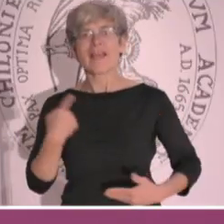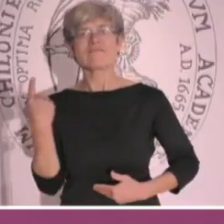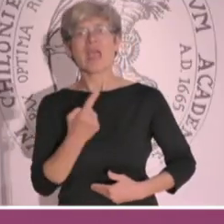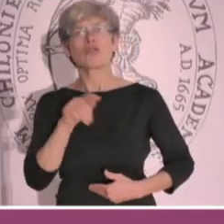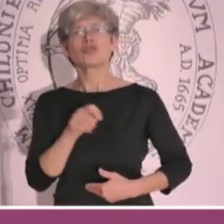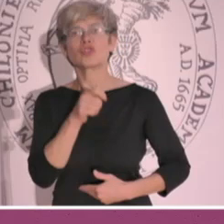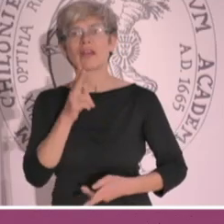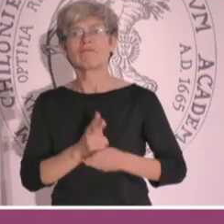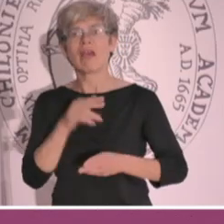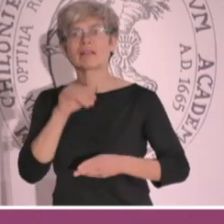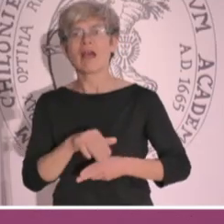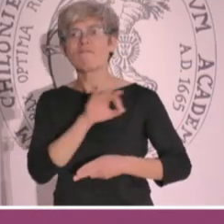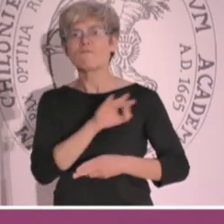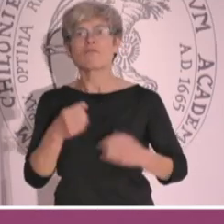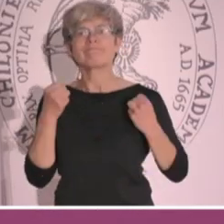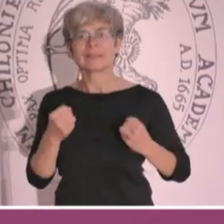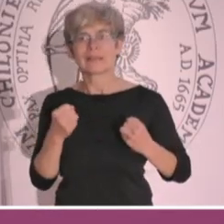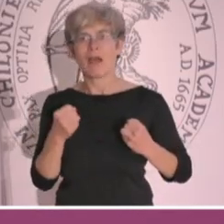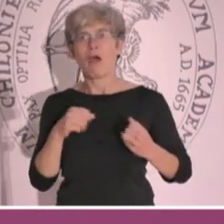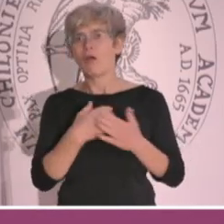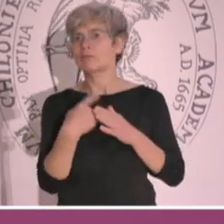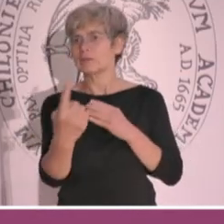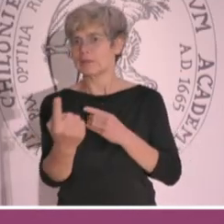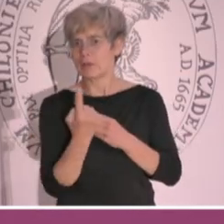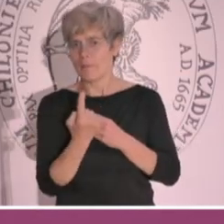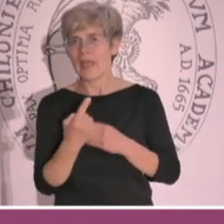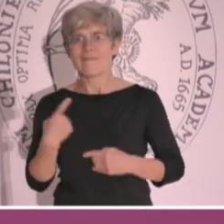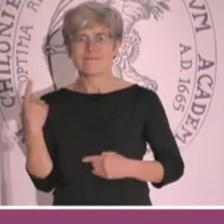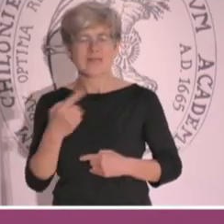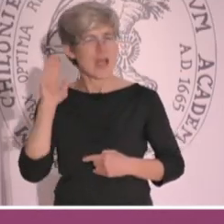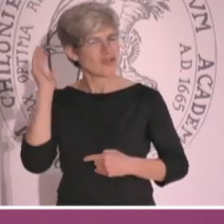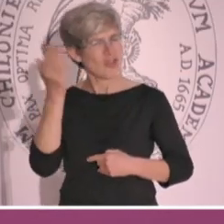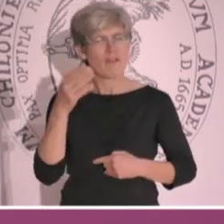Fall begegnen. Sie werden dem Studentenwerk begegnen, denn wir bieten Services rund um Ihr Studium an.